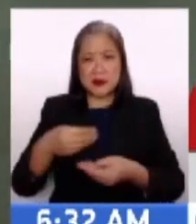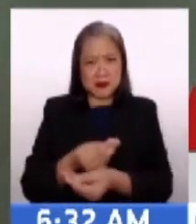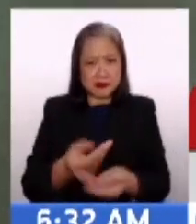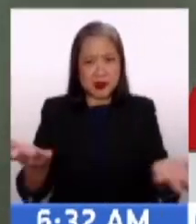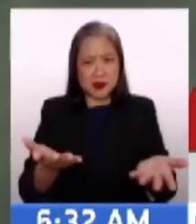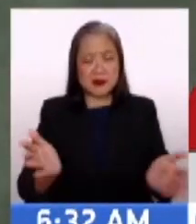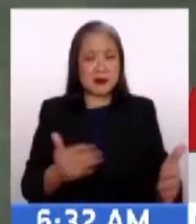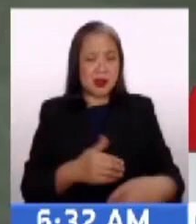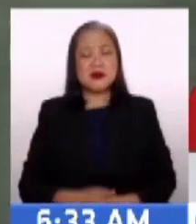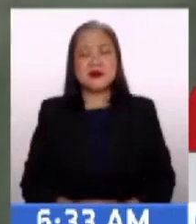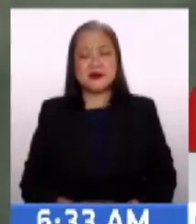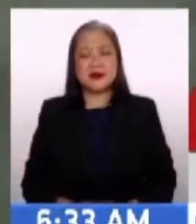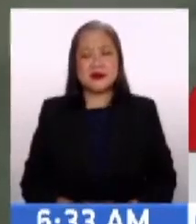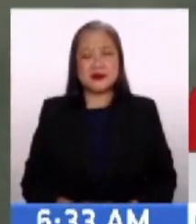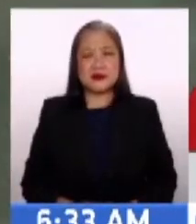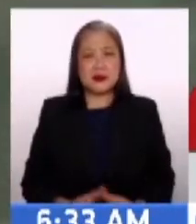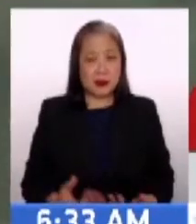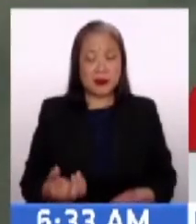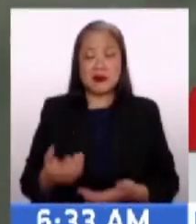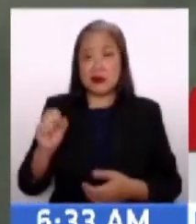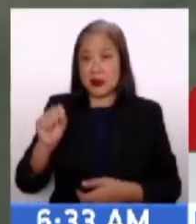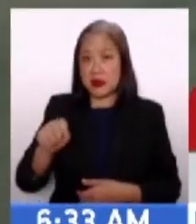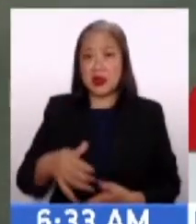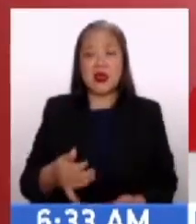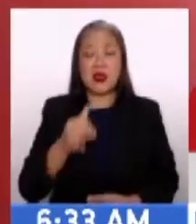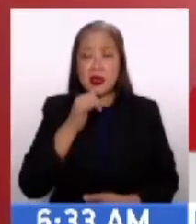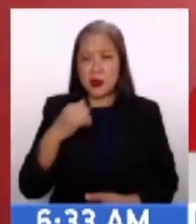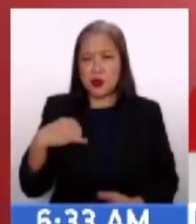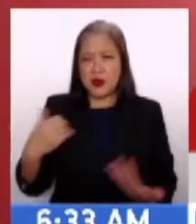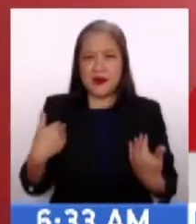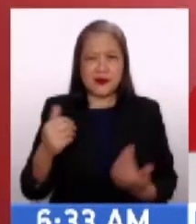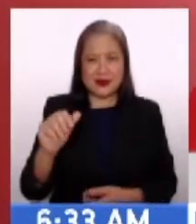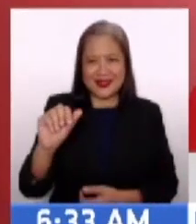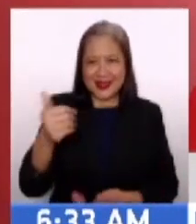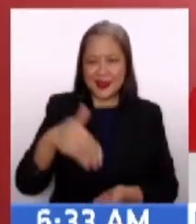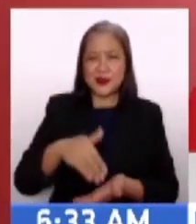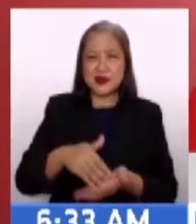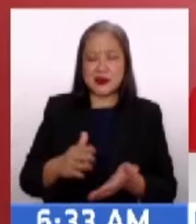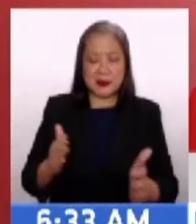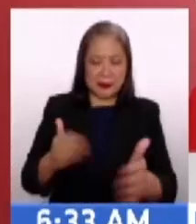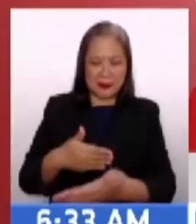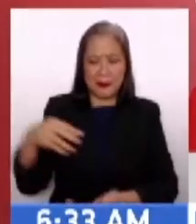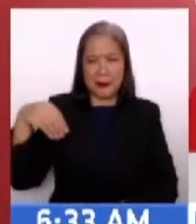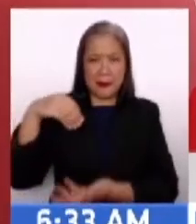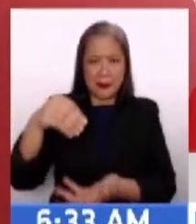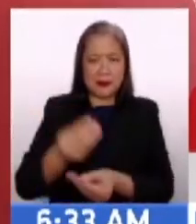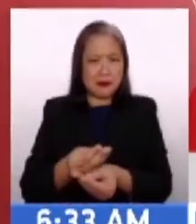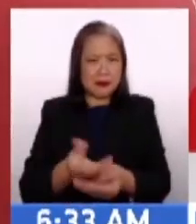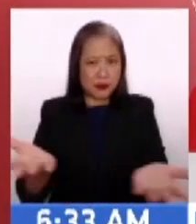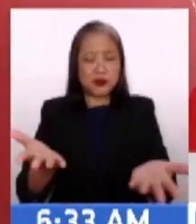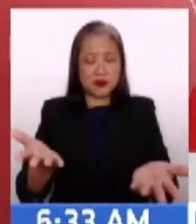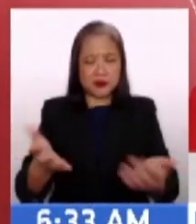Yes, para po doon sa ating mga kababayan, kahapon po nasa 10,000 na po na family food packs, yung mga relief goods na ganito,